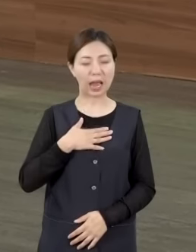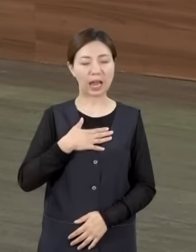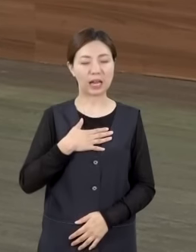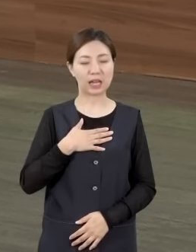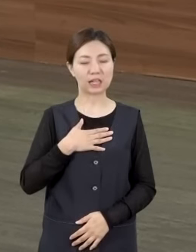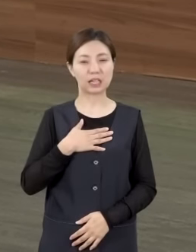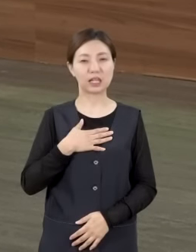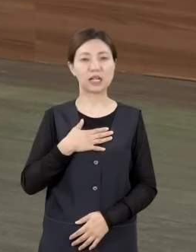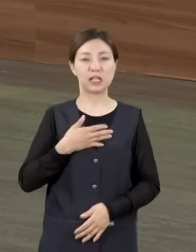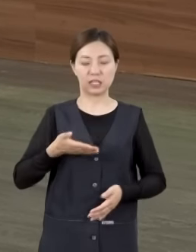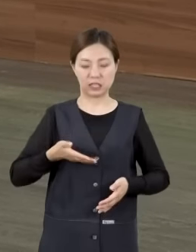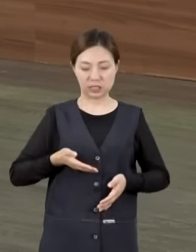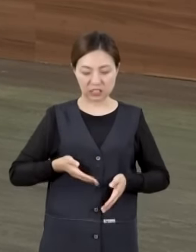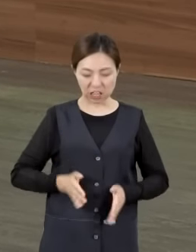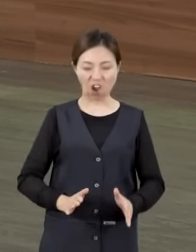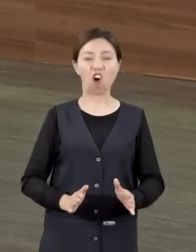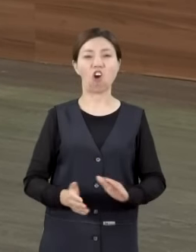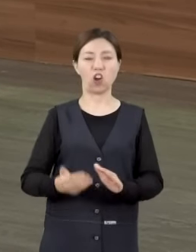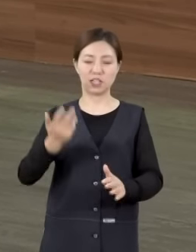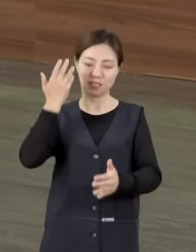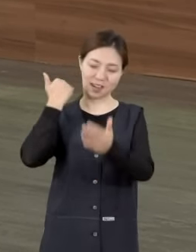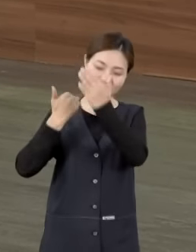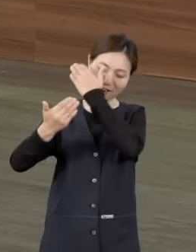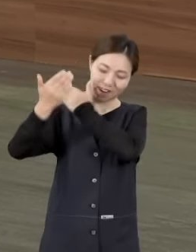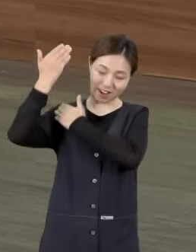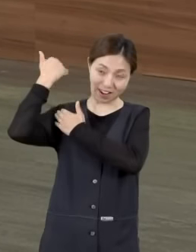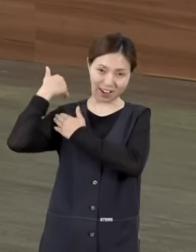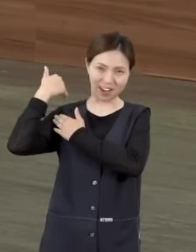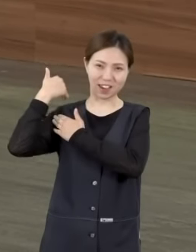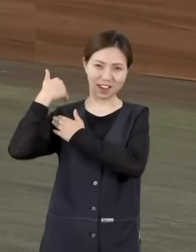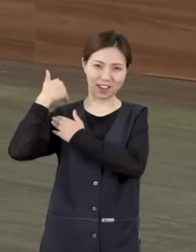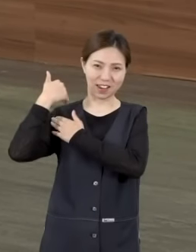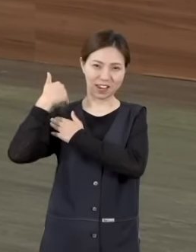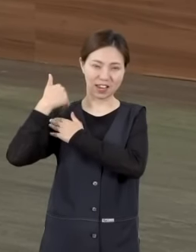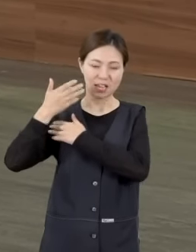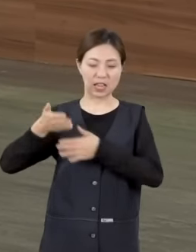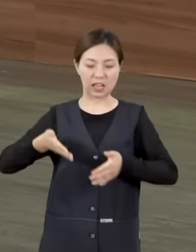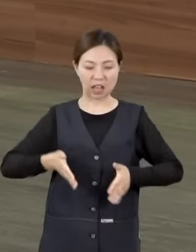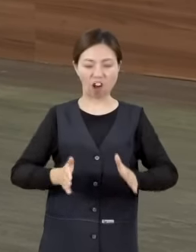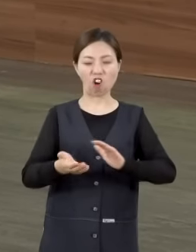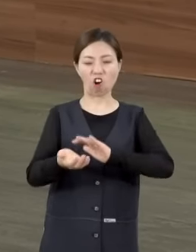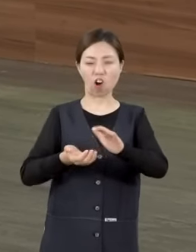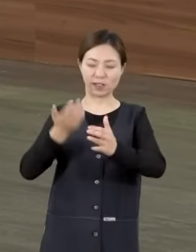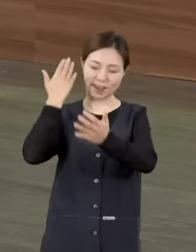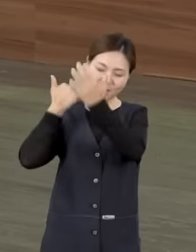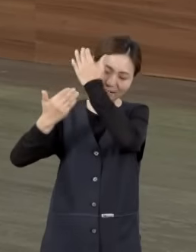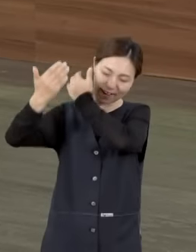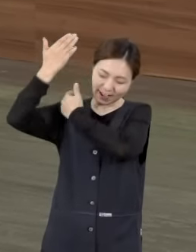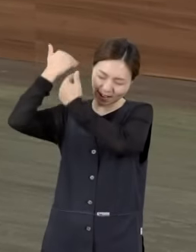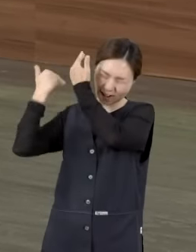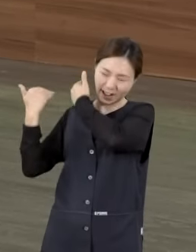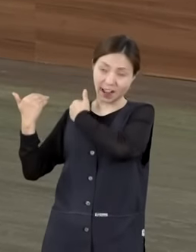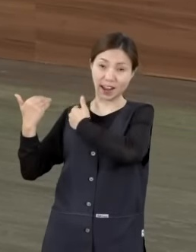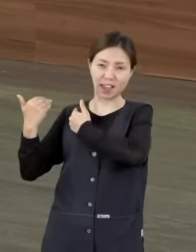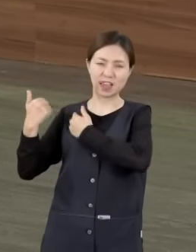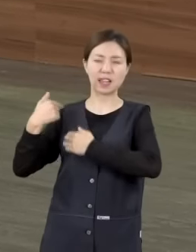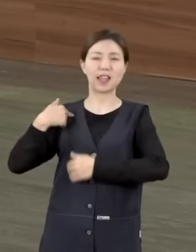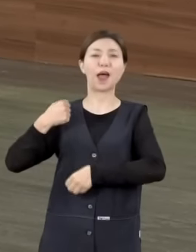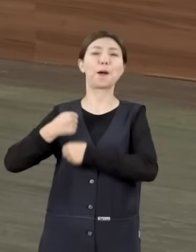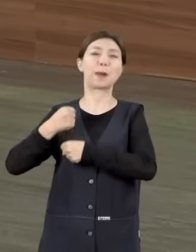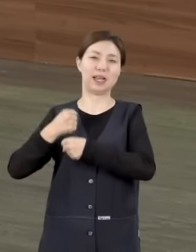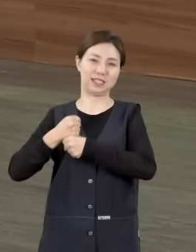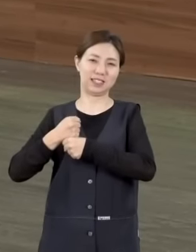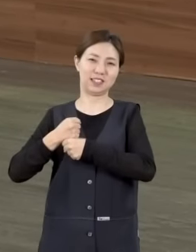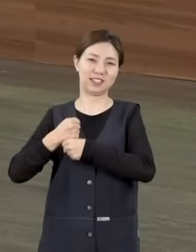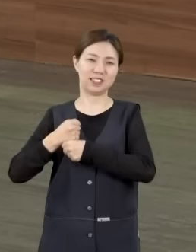않습니다 내가 과거 전생에 숙세 지었던 숙세 지난 과거